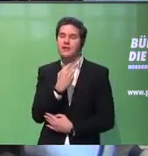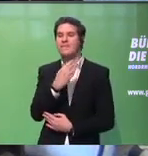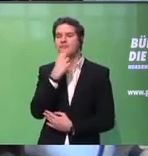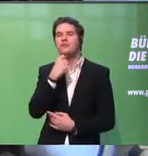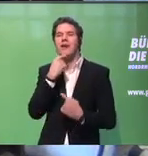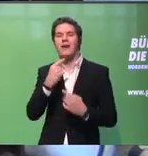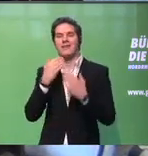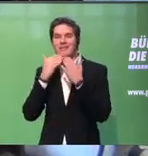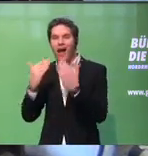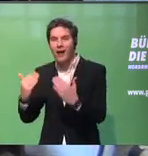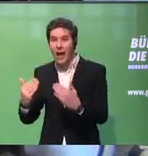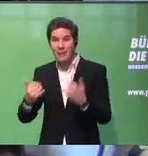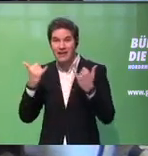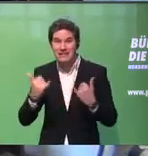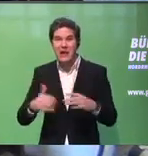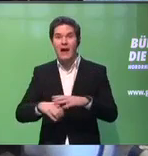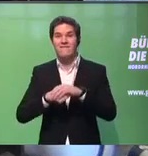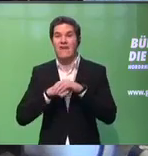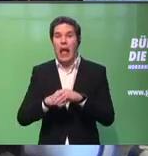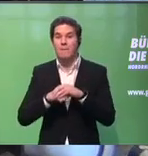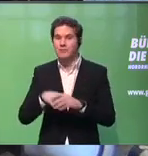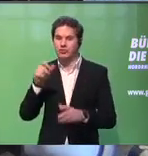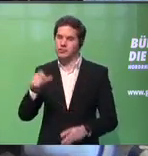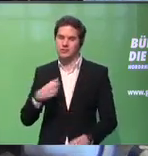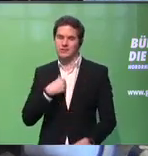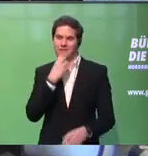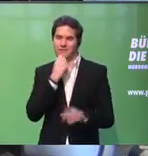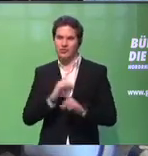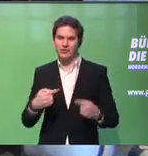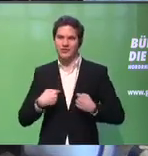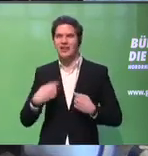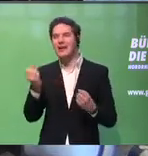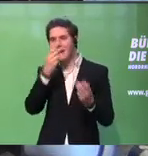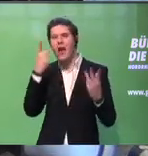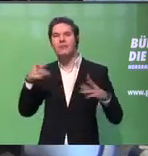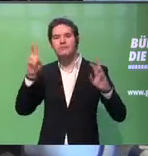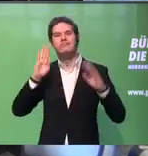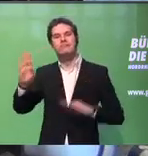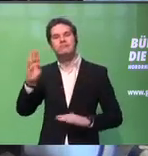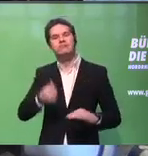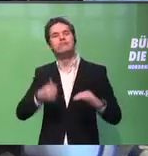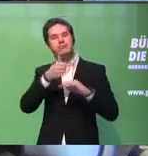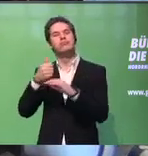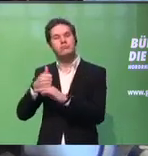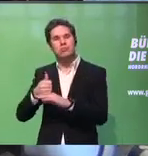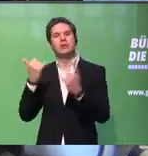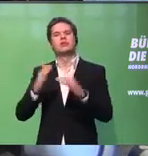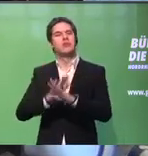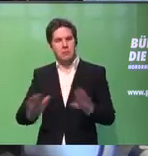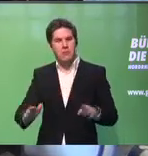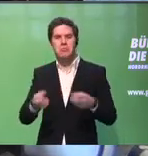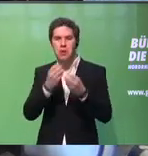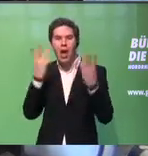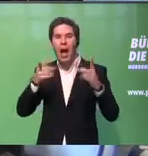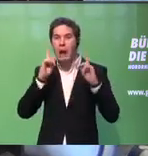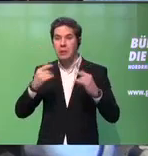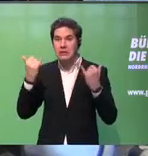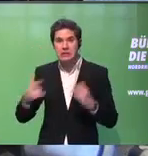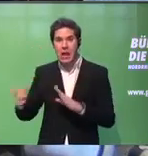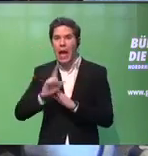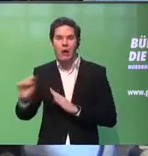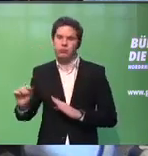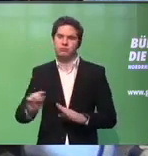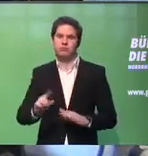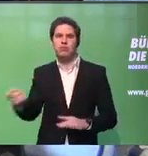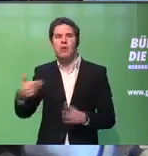Abschied sein. Wir verabschieden uns von euch in einer Funktion, aber natürlich nicht als grüne Freundin und Menschen, die in dieser Partei